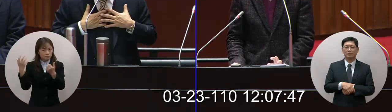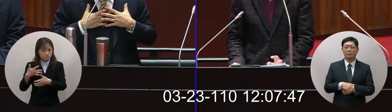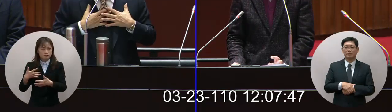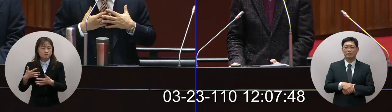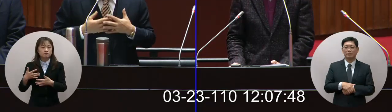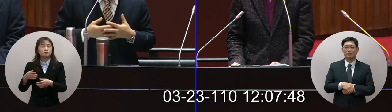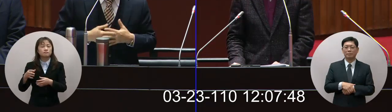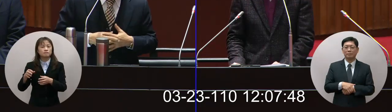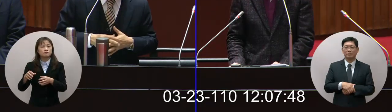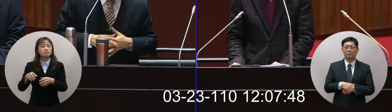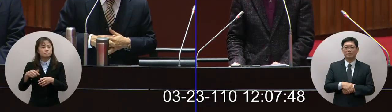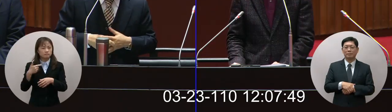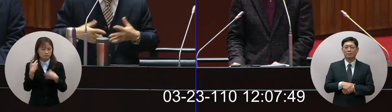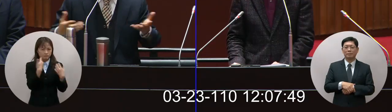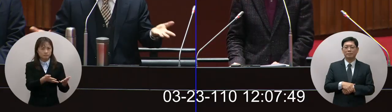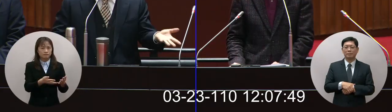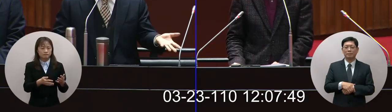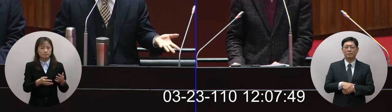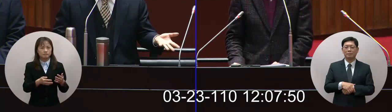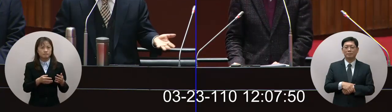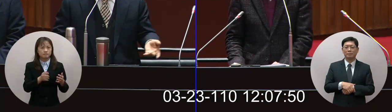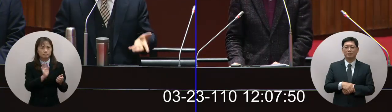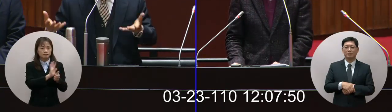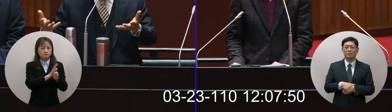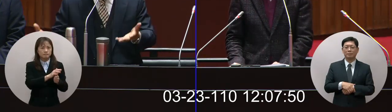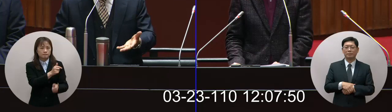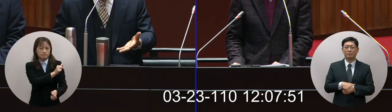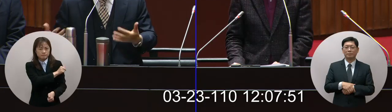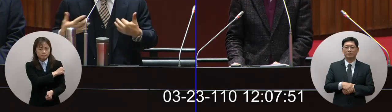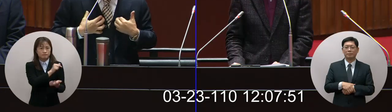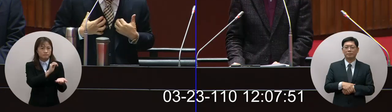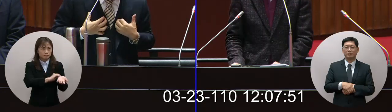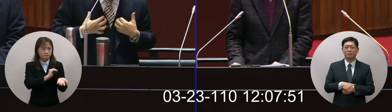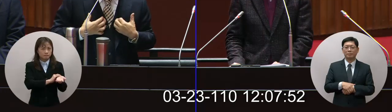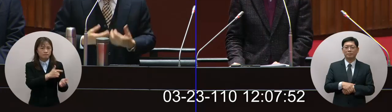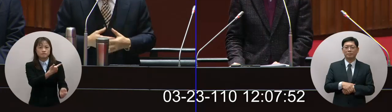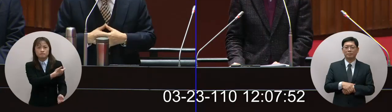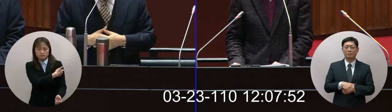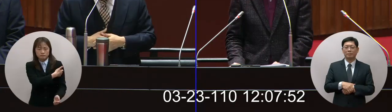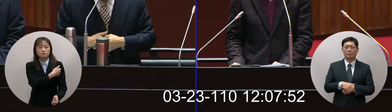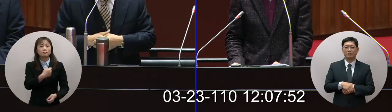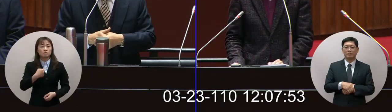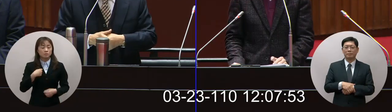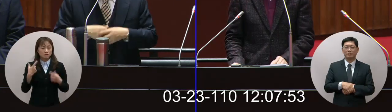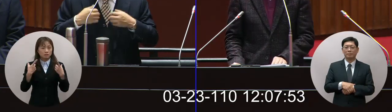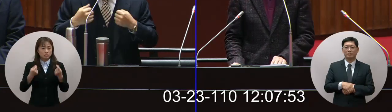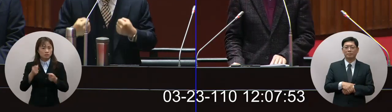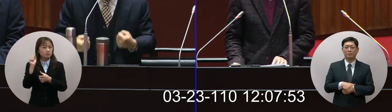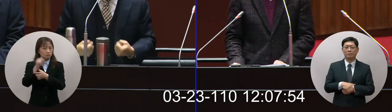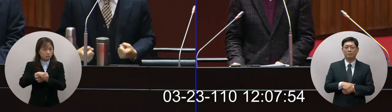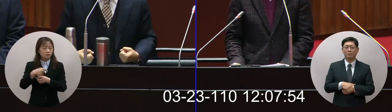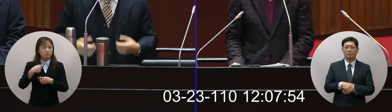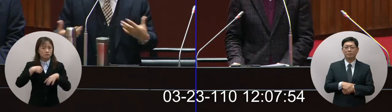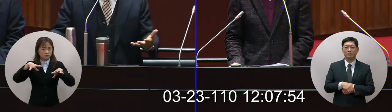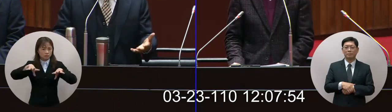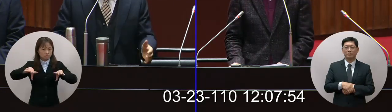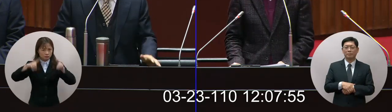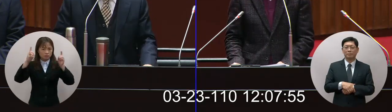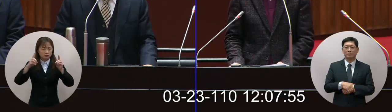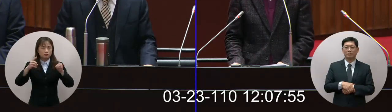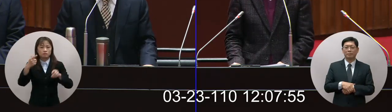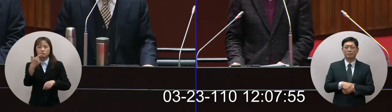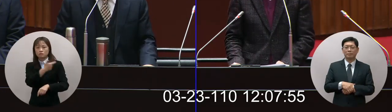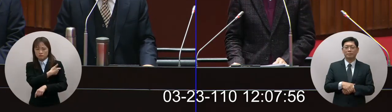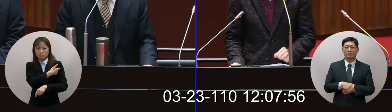我也有在大院承诺过啊，我会率先，那我很诚意啊，也勇敢率